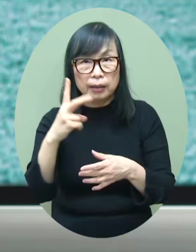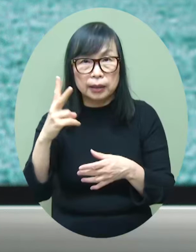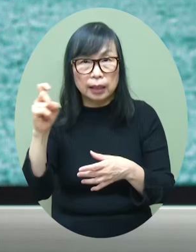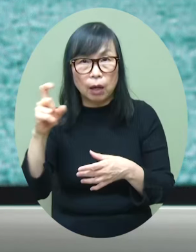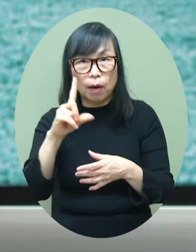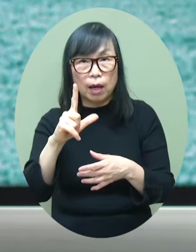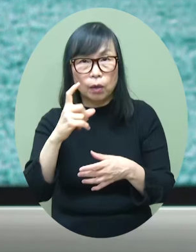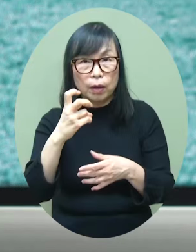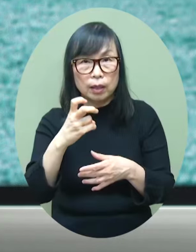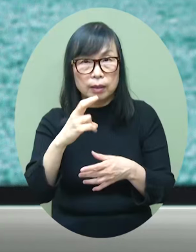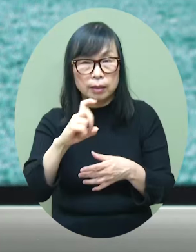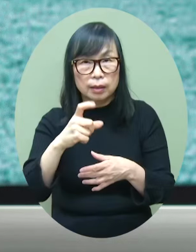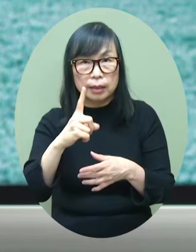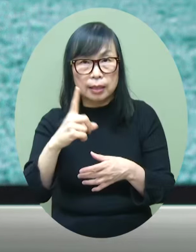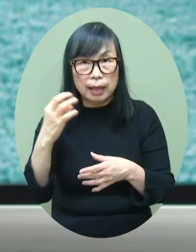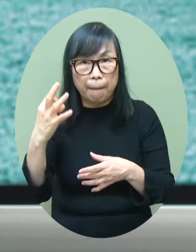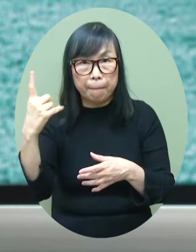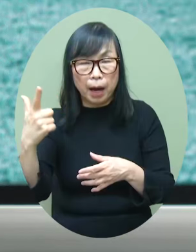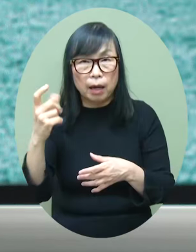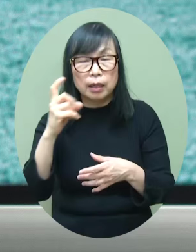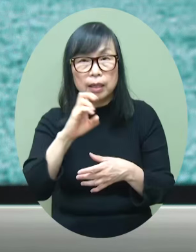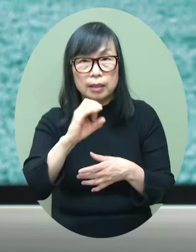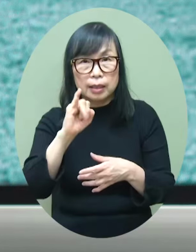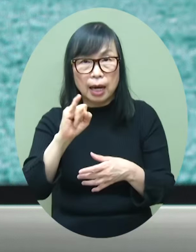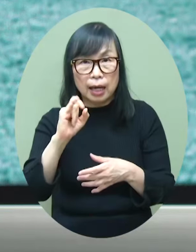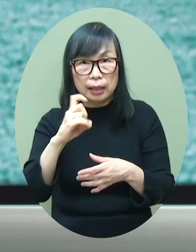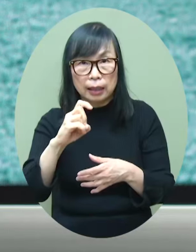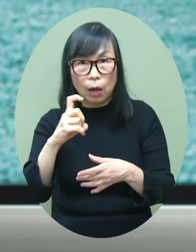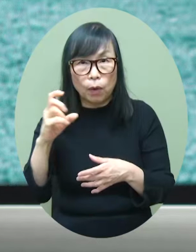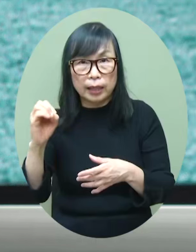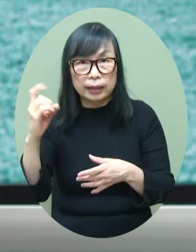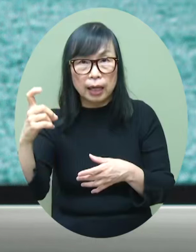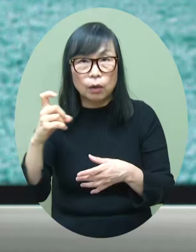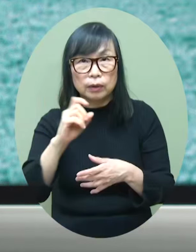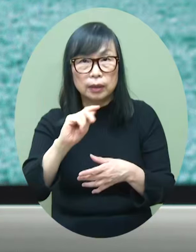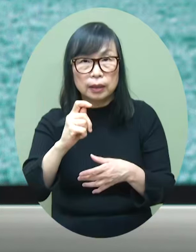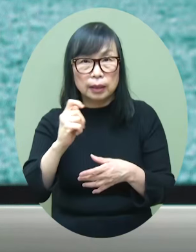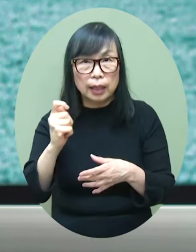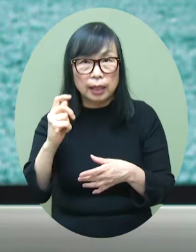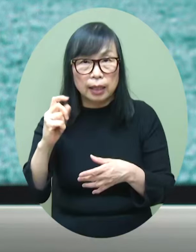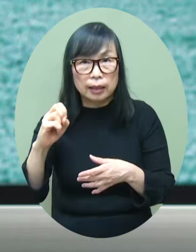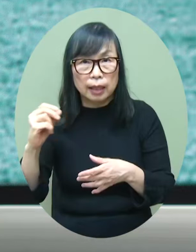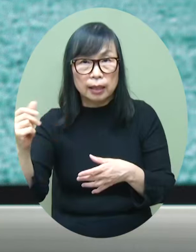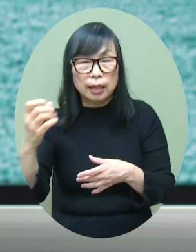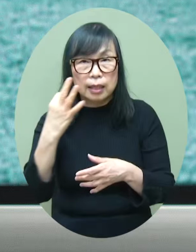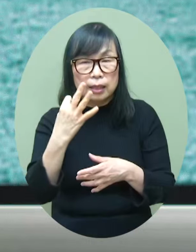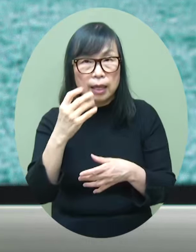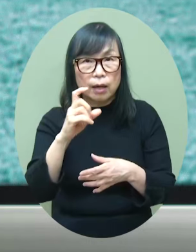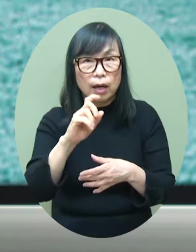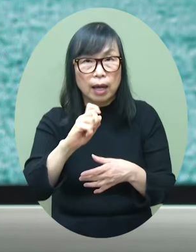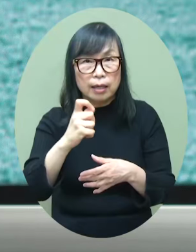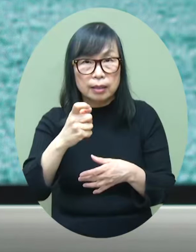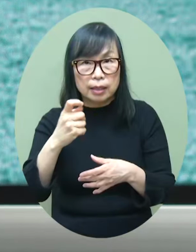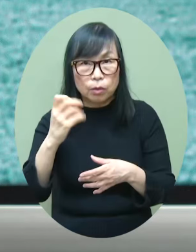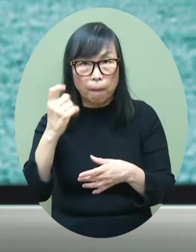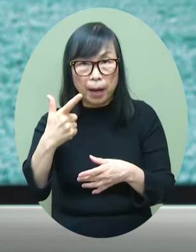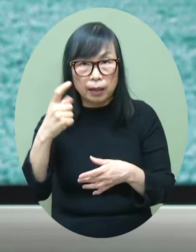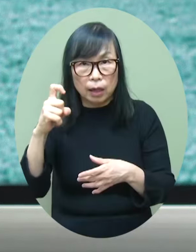1個 LX138，1個 CI909，2個 TK070， 同埋3個